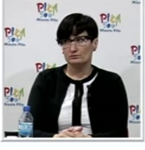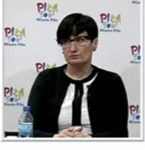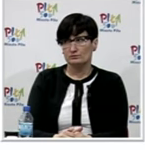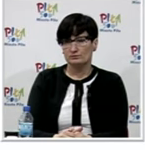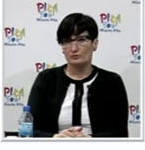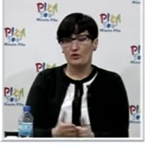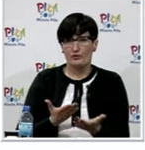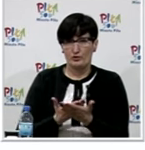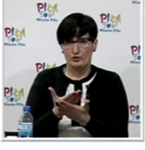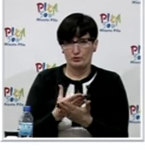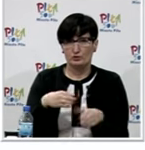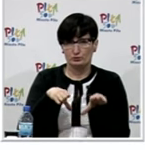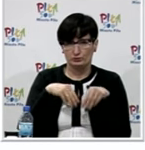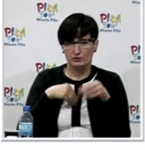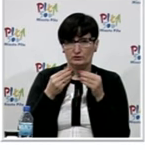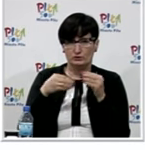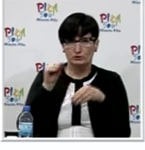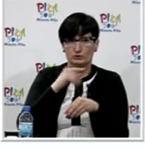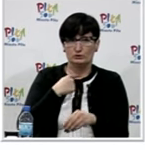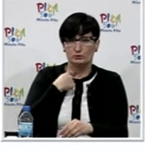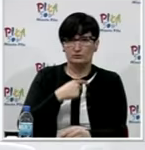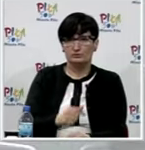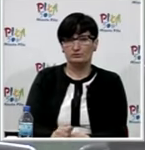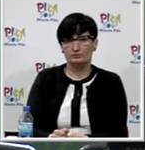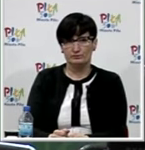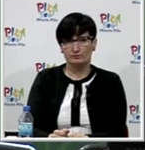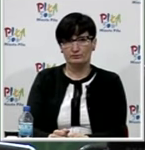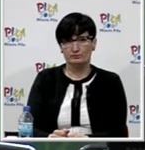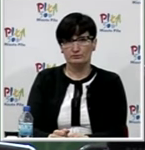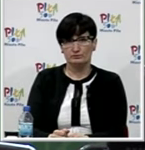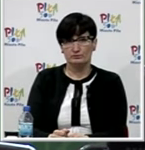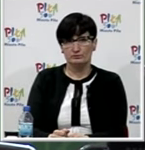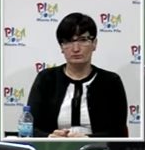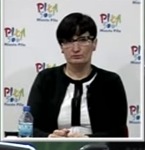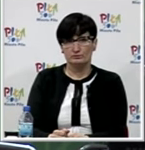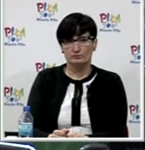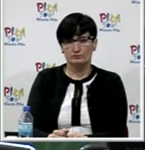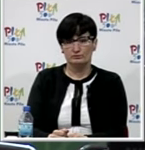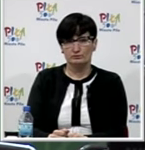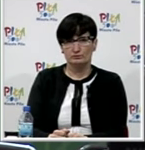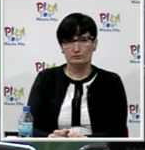Wniosek został przyjęty większością głosów. A teraz przed nami głosowanie całej uchwały.